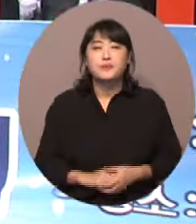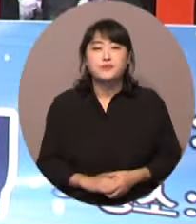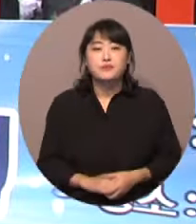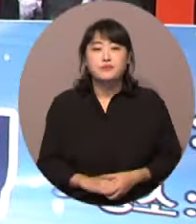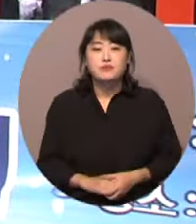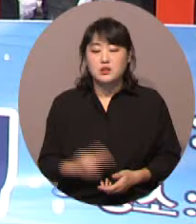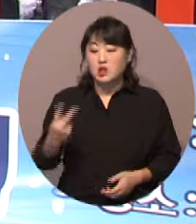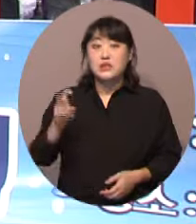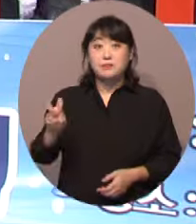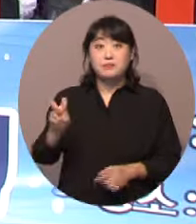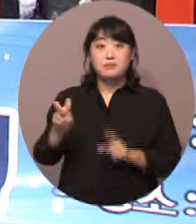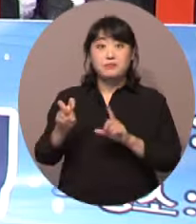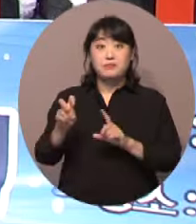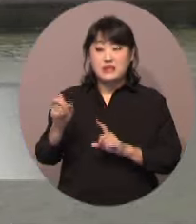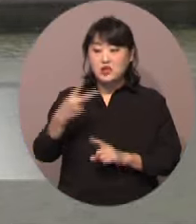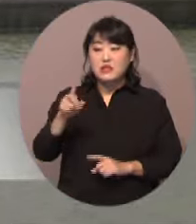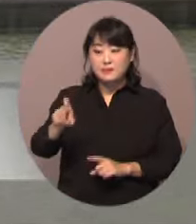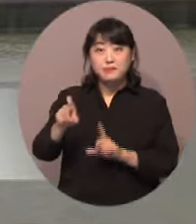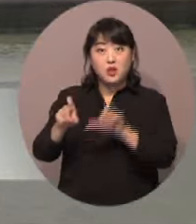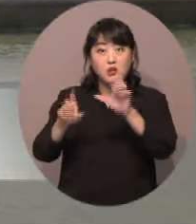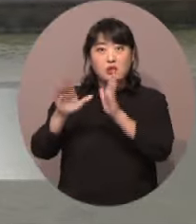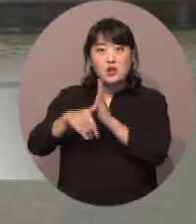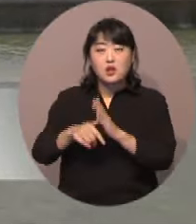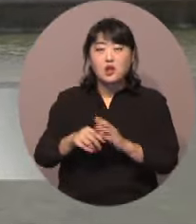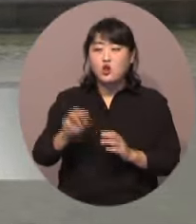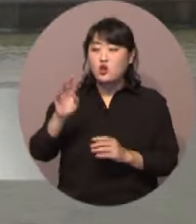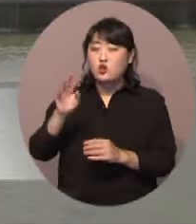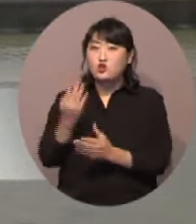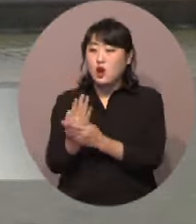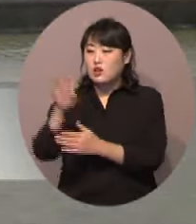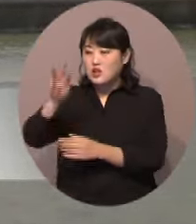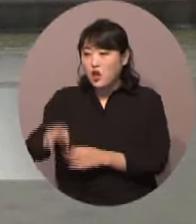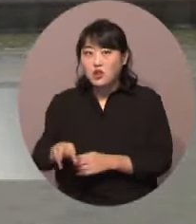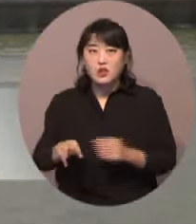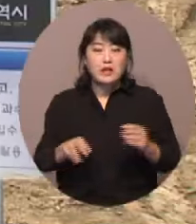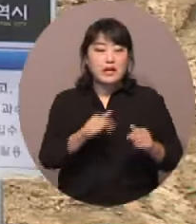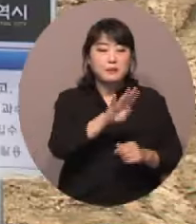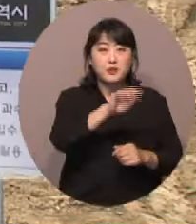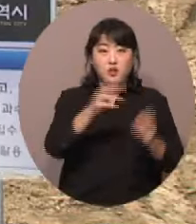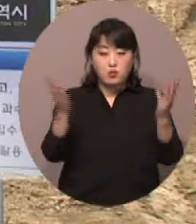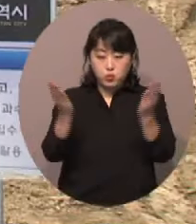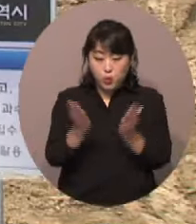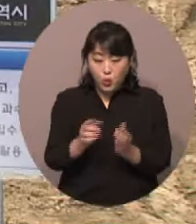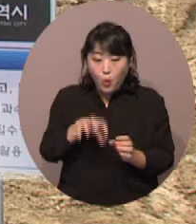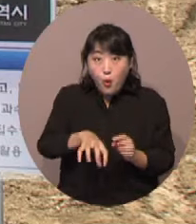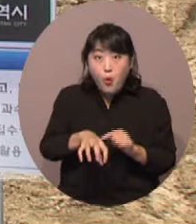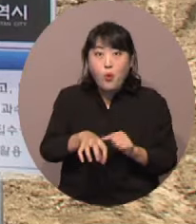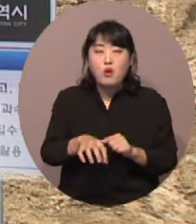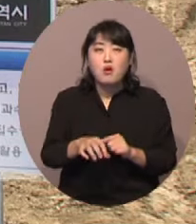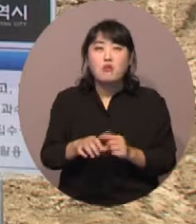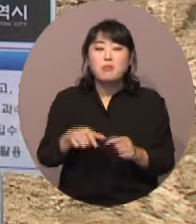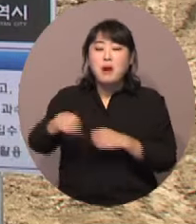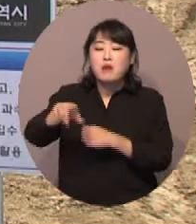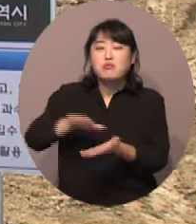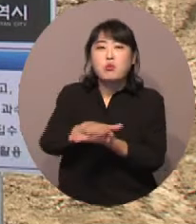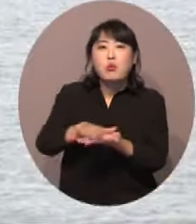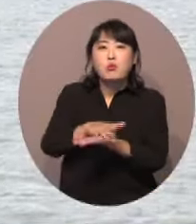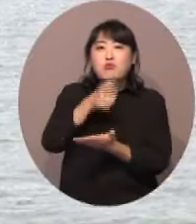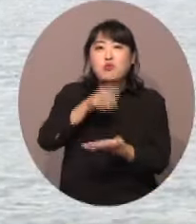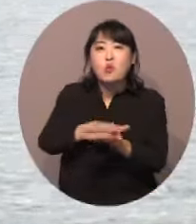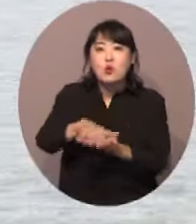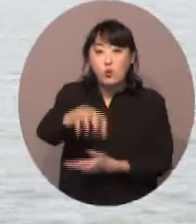지난 2010년에도 유성천 갑천 함류 지점에 야외 물놀이 공원을 만들었지만 수질 문제 등을 이유로 정식